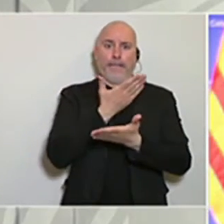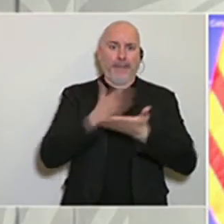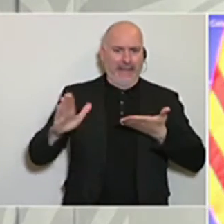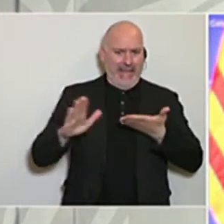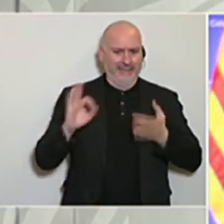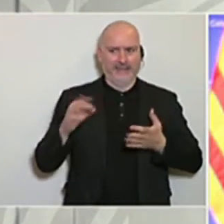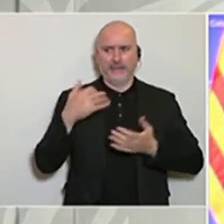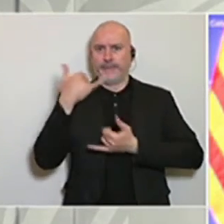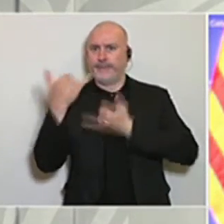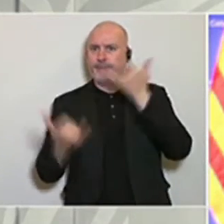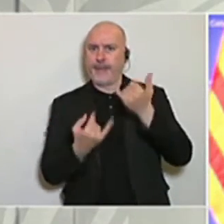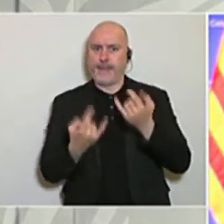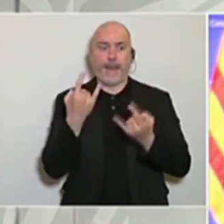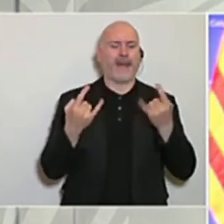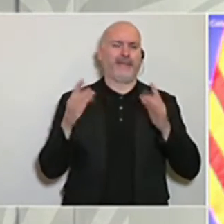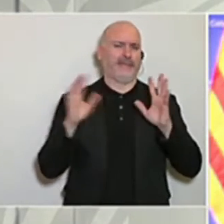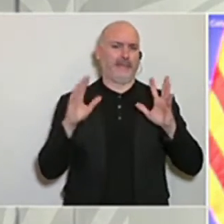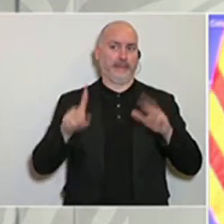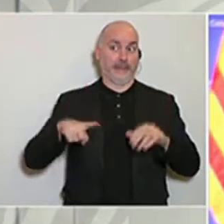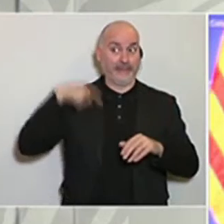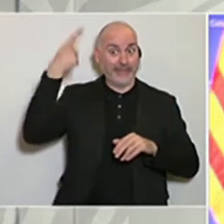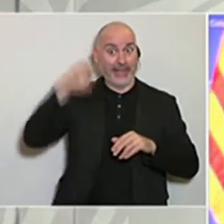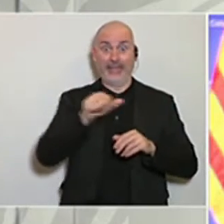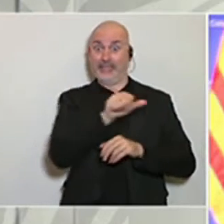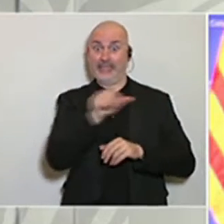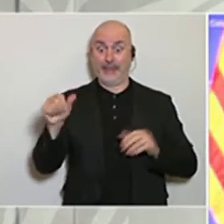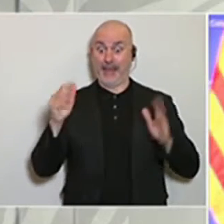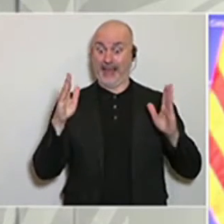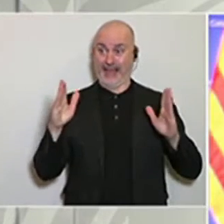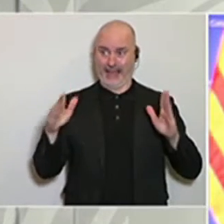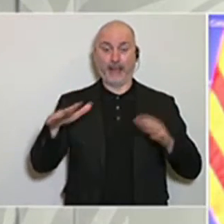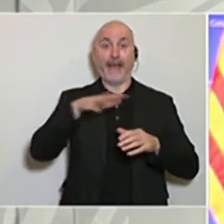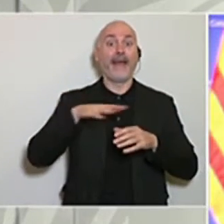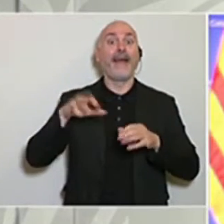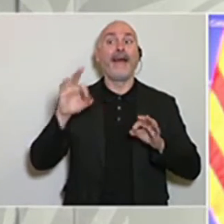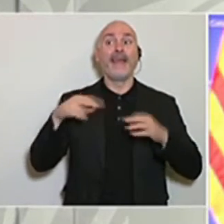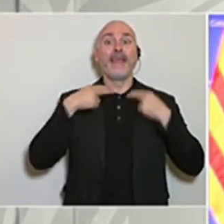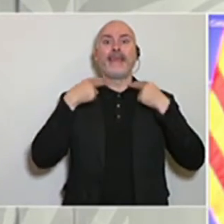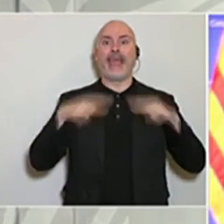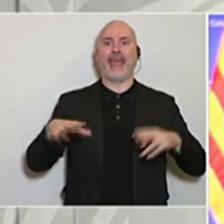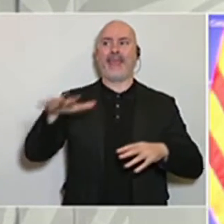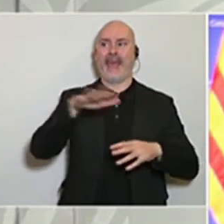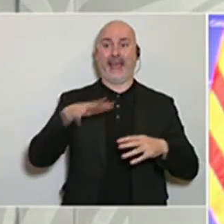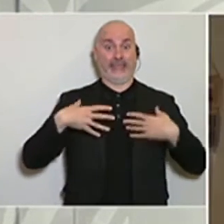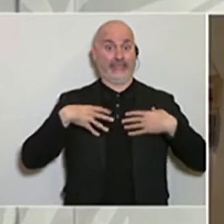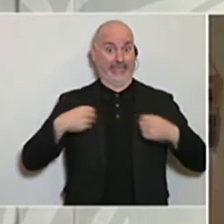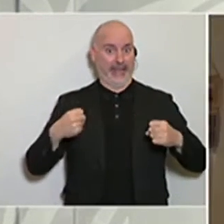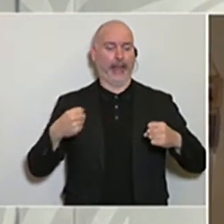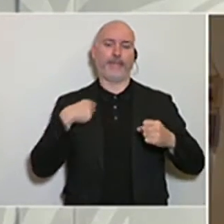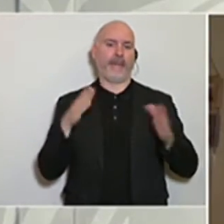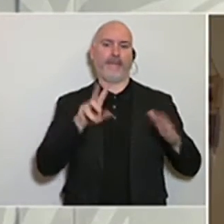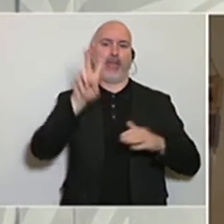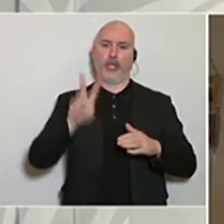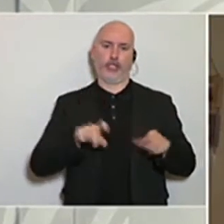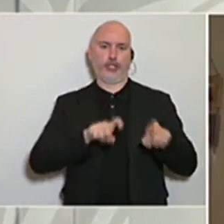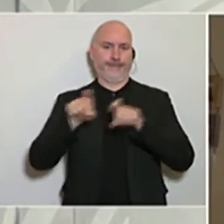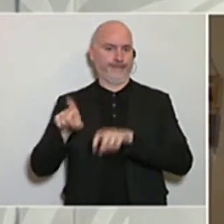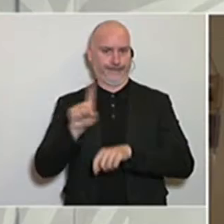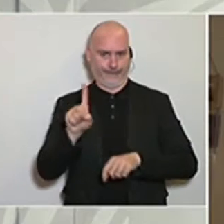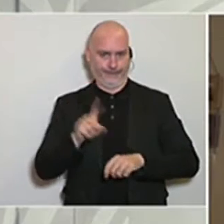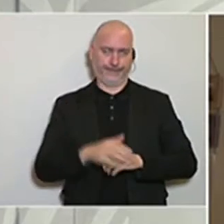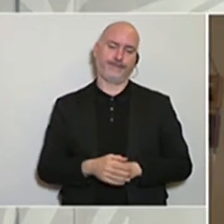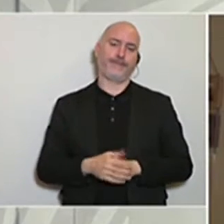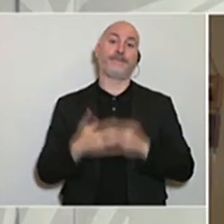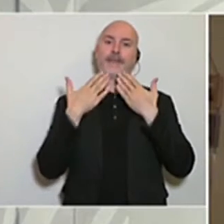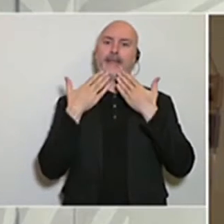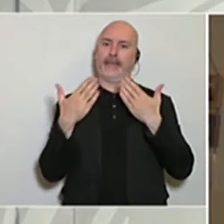que la próxima semana la región sanitària de Lleida no passi a fase 2. Merci. Té la paraula